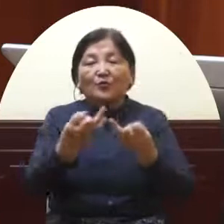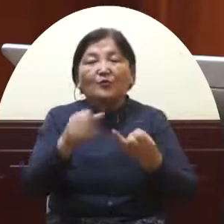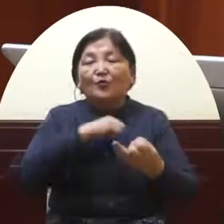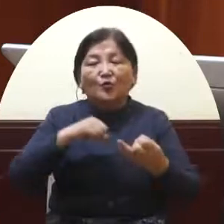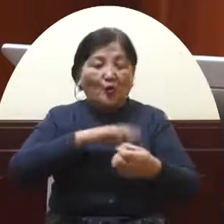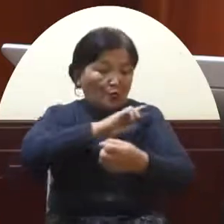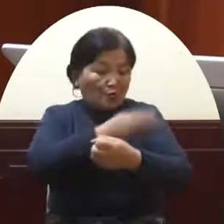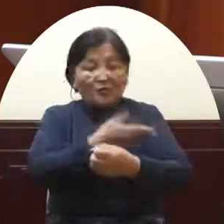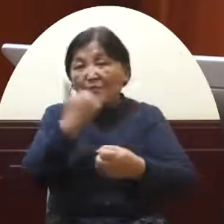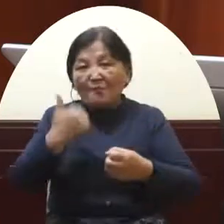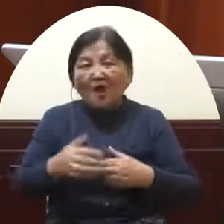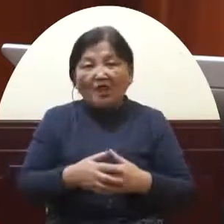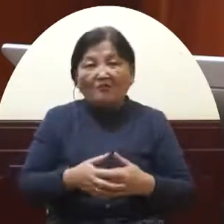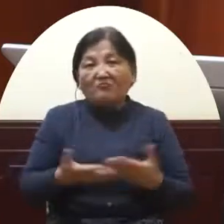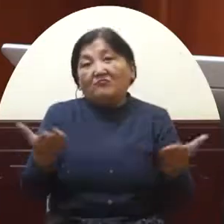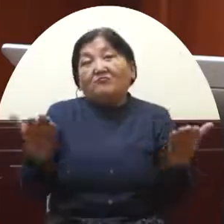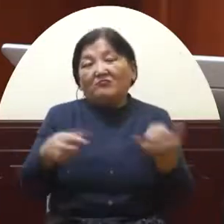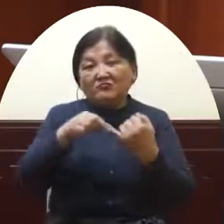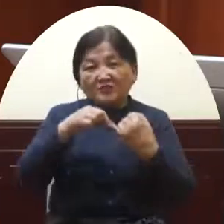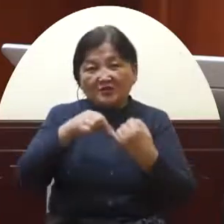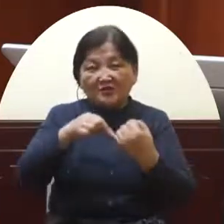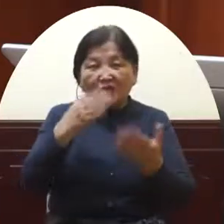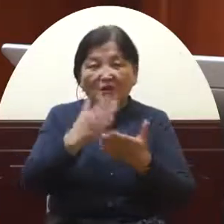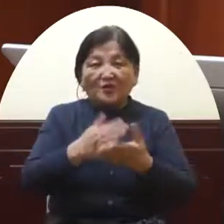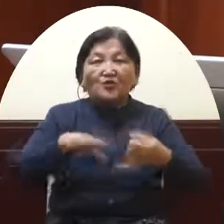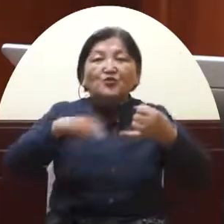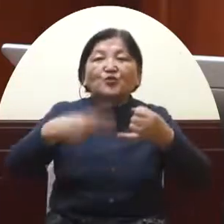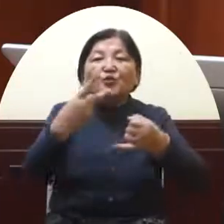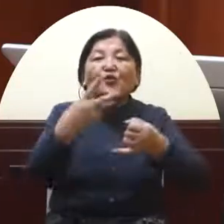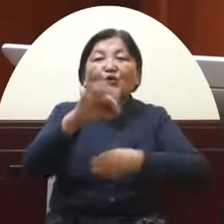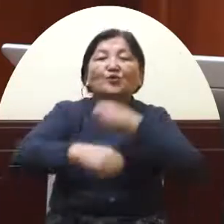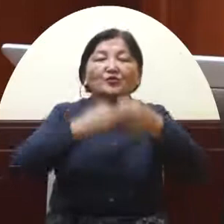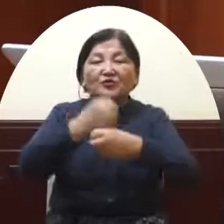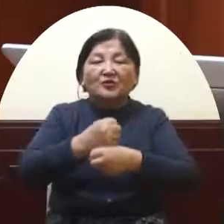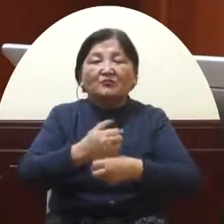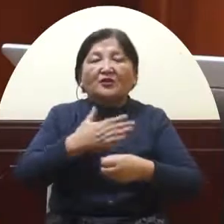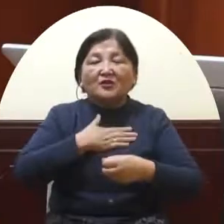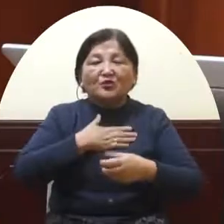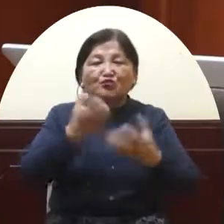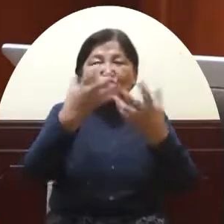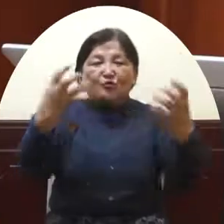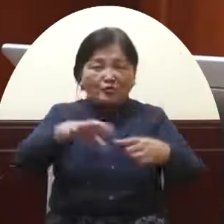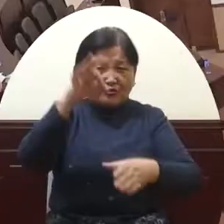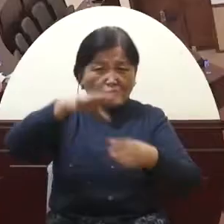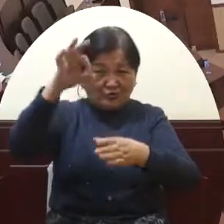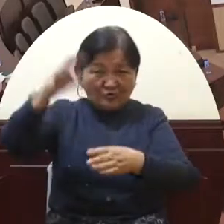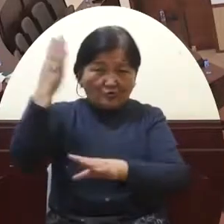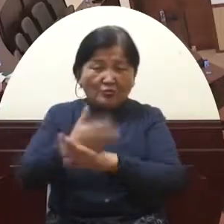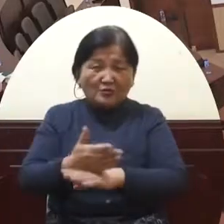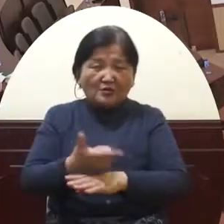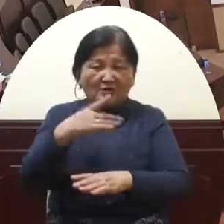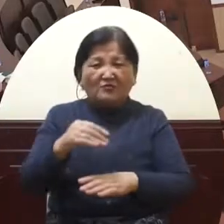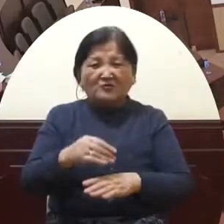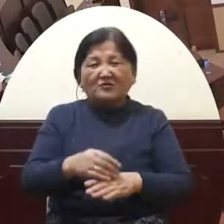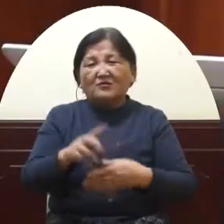чадахгүй харагдаад сүүлдээ өнгөрсөн 20 жилийн туршид сонгогчид юу бид нар баахан сонголт хийсэн ямар ч үр дүн гарахгүй байна. Одоо